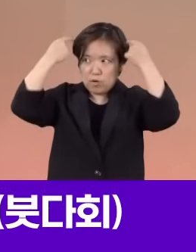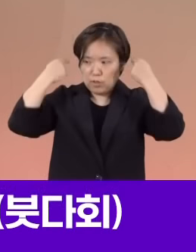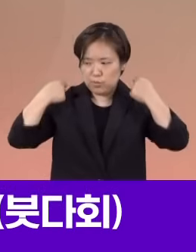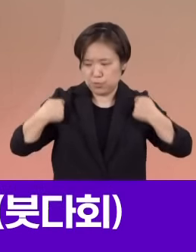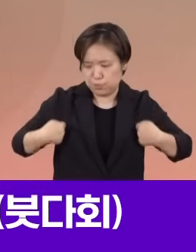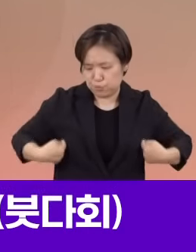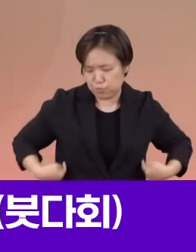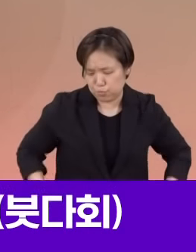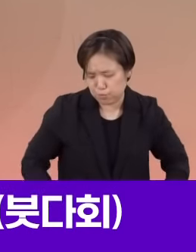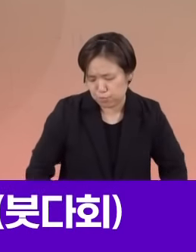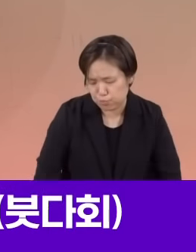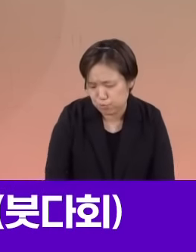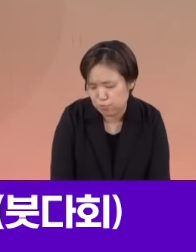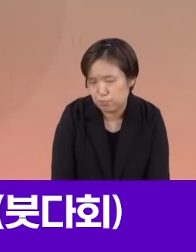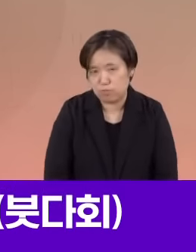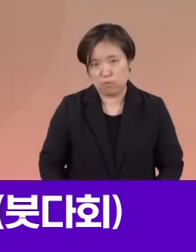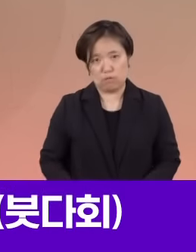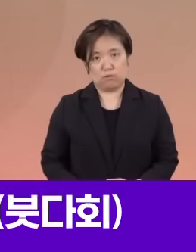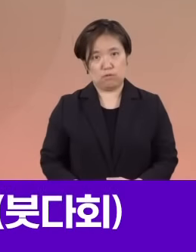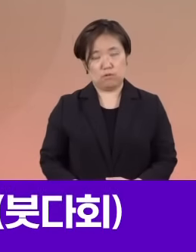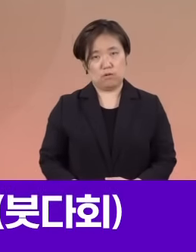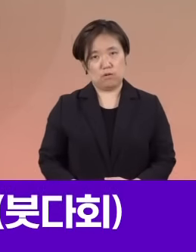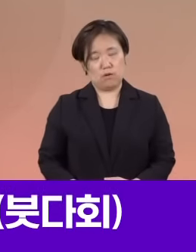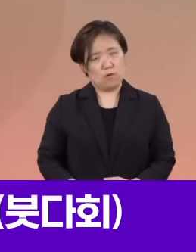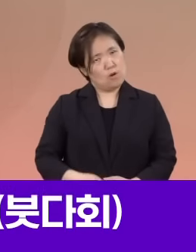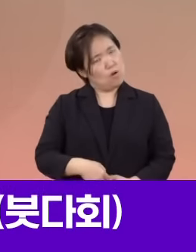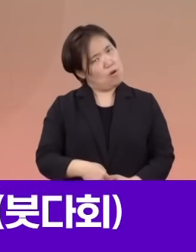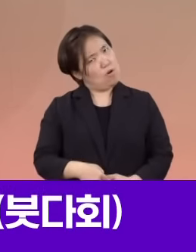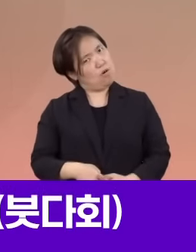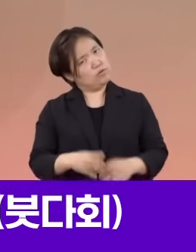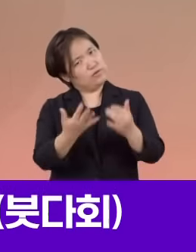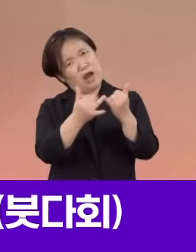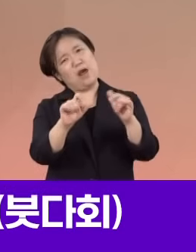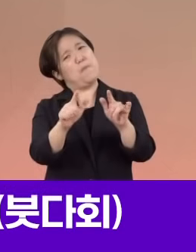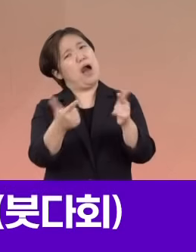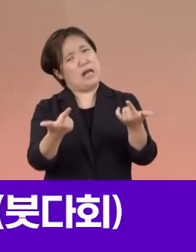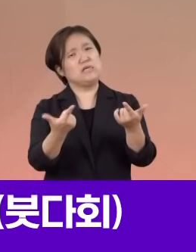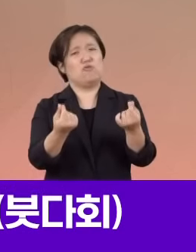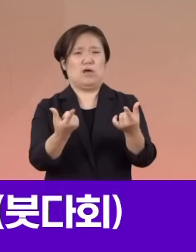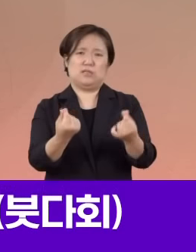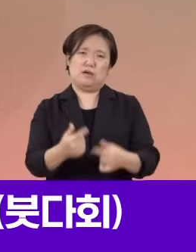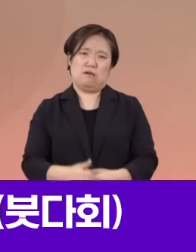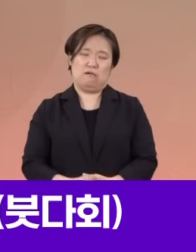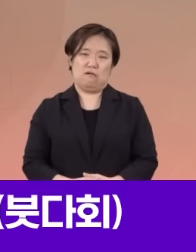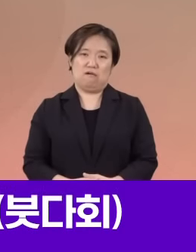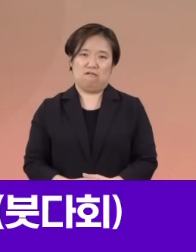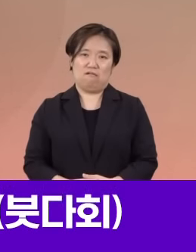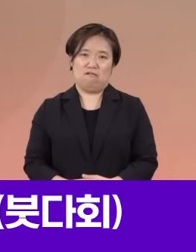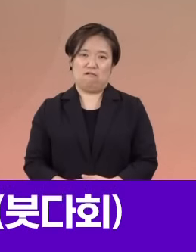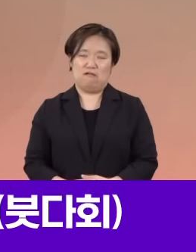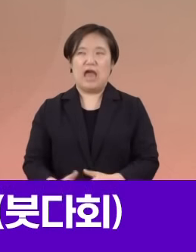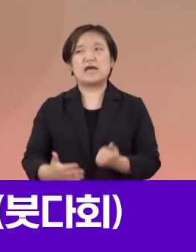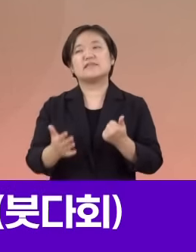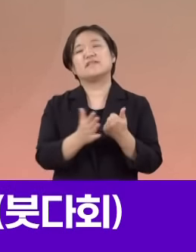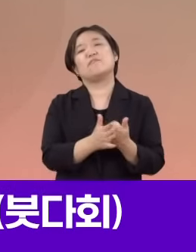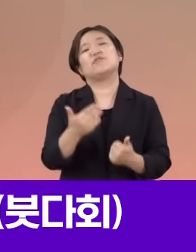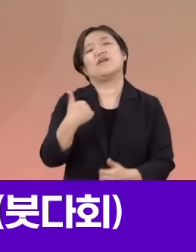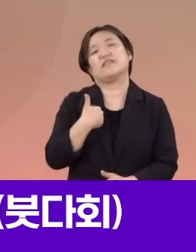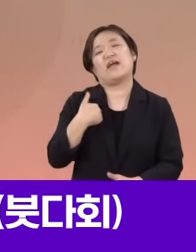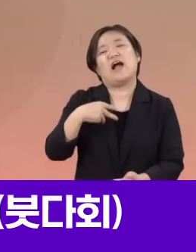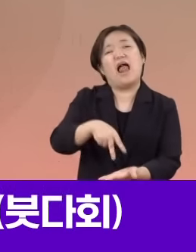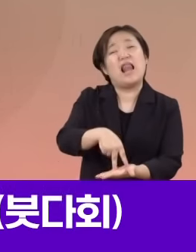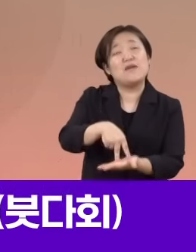발목까지 길게 늘어진게 사람이 아닌 거 같아서 그뒤로 그 엘리베이터를 탈